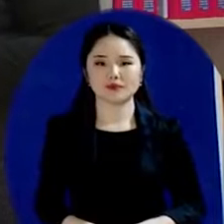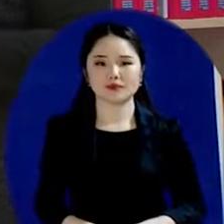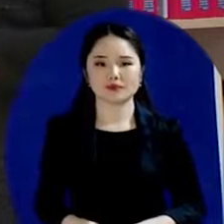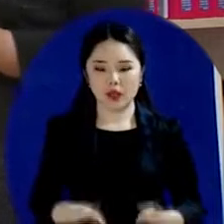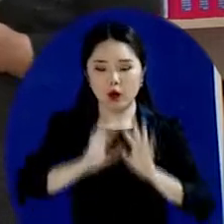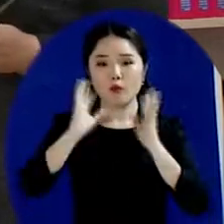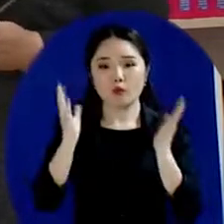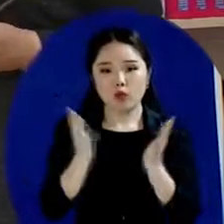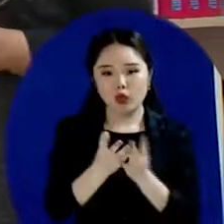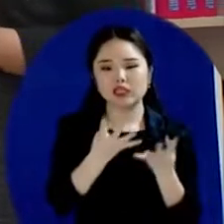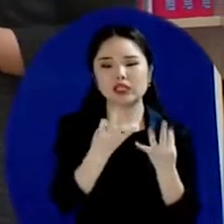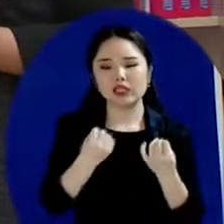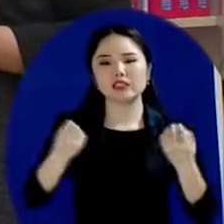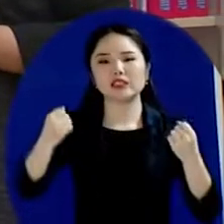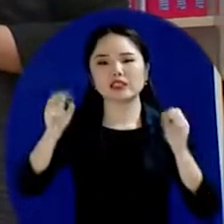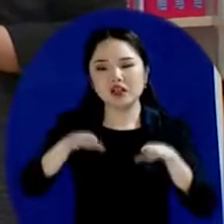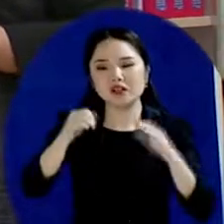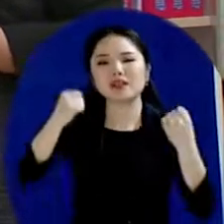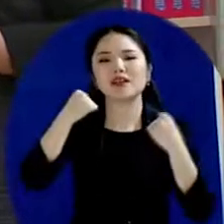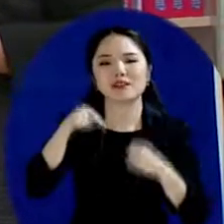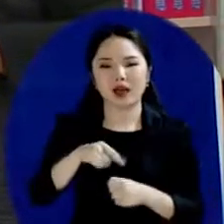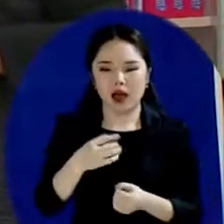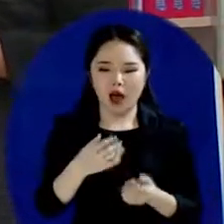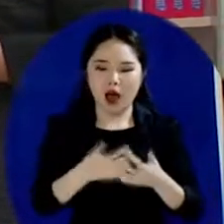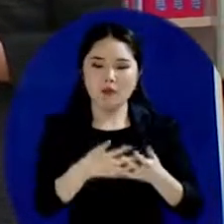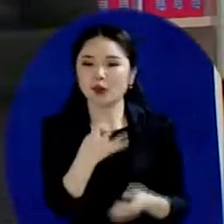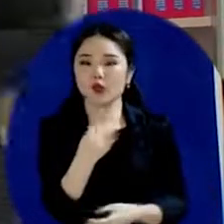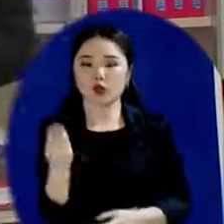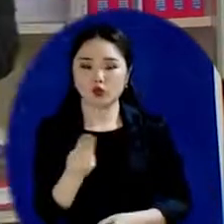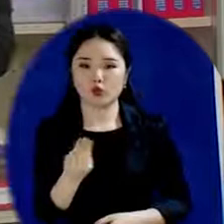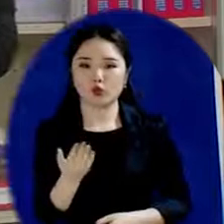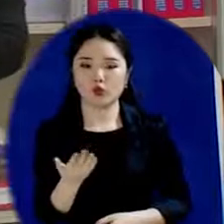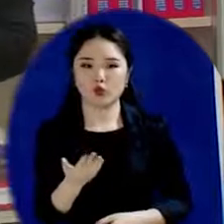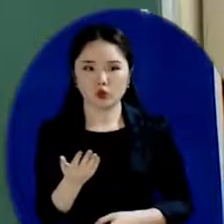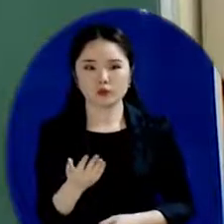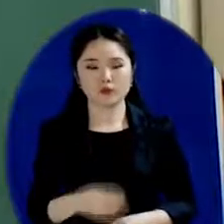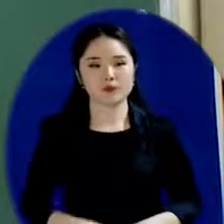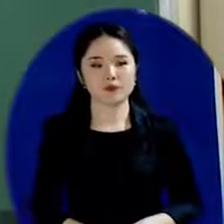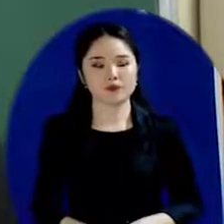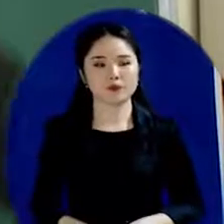нийт хичнээн нисдэг амтан байна вэ? За энэ 8 дээрээ